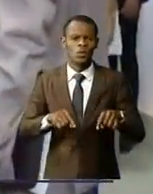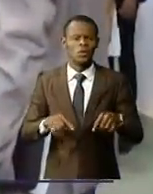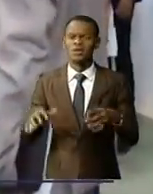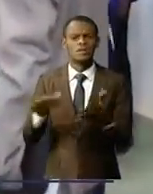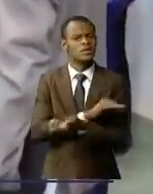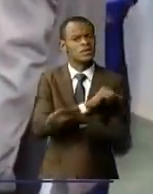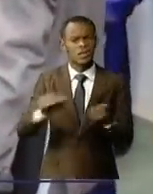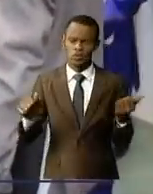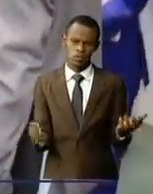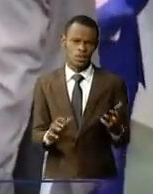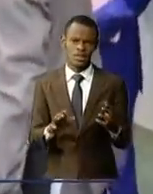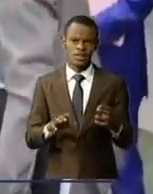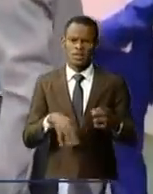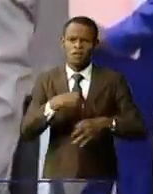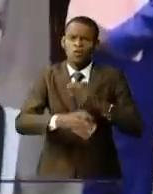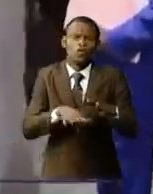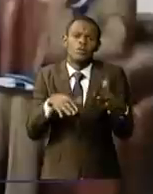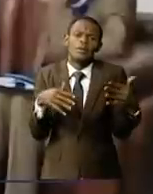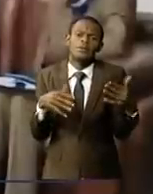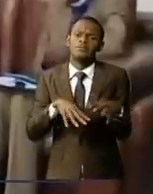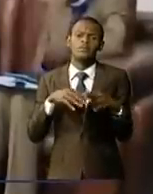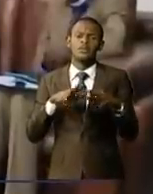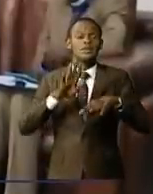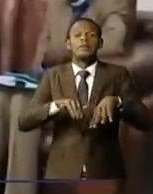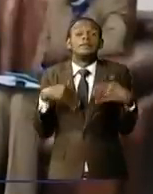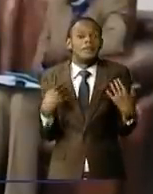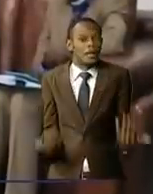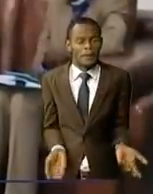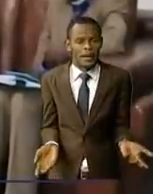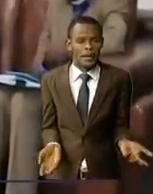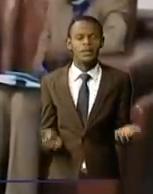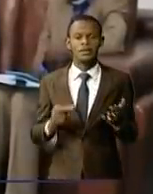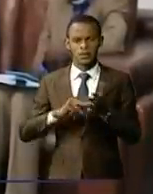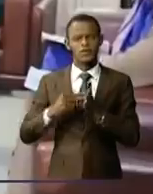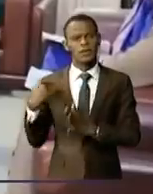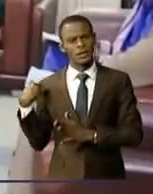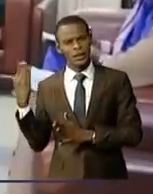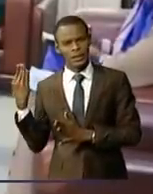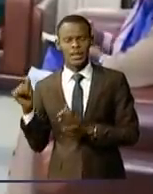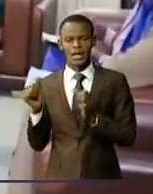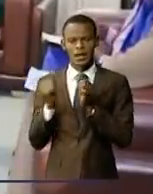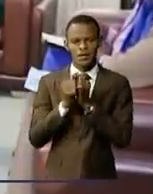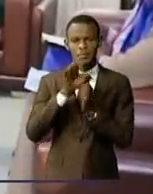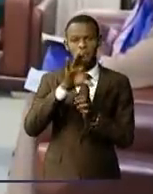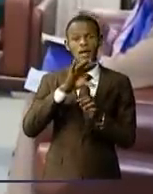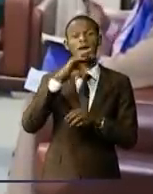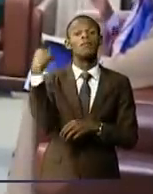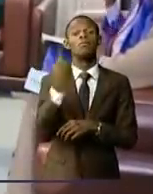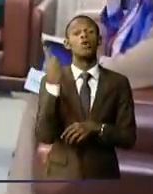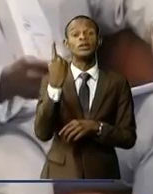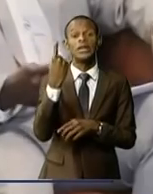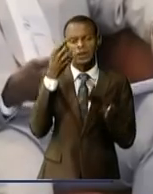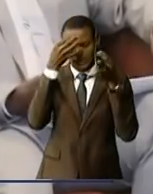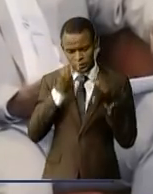Banque mondiale ont décidé d'une restructuration profonde afin d'acquérir un modèle plus viable. Un modèle qui requiert